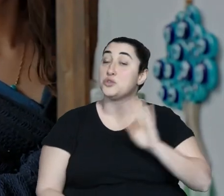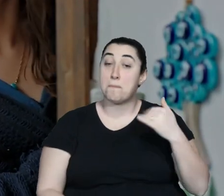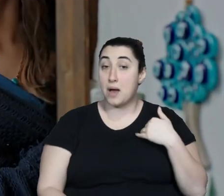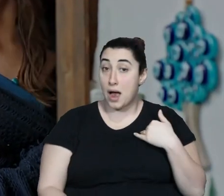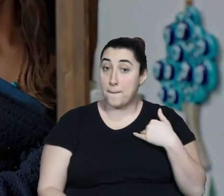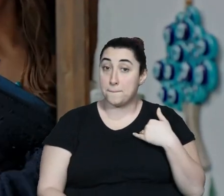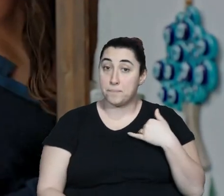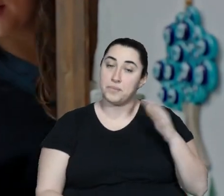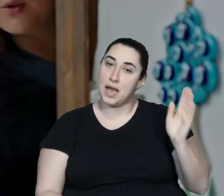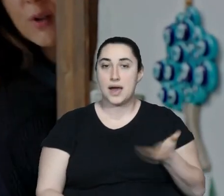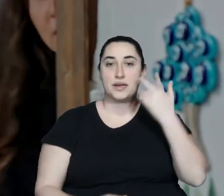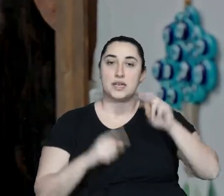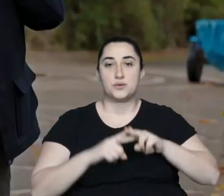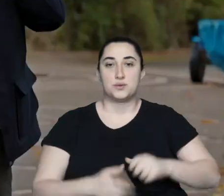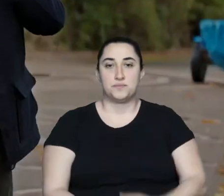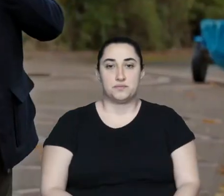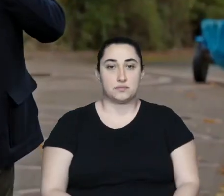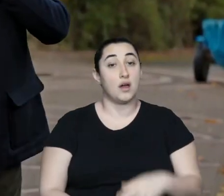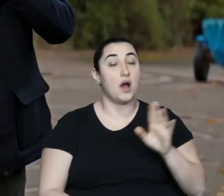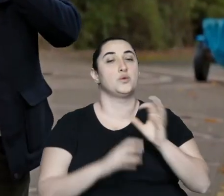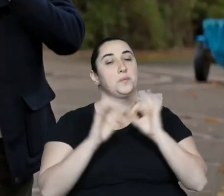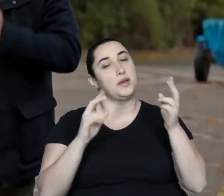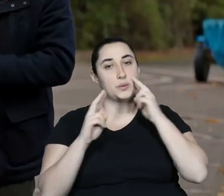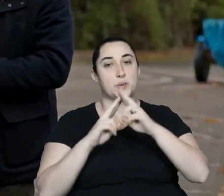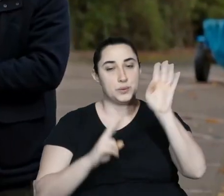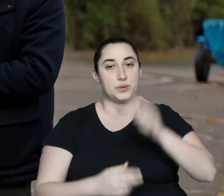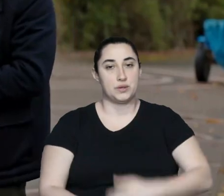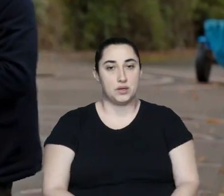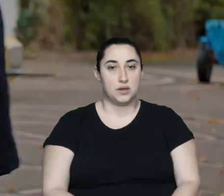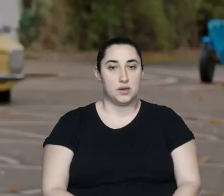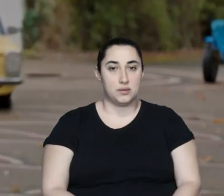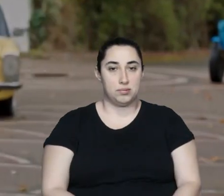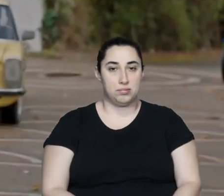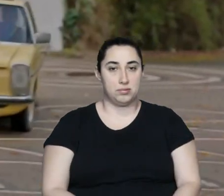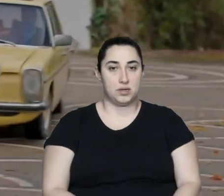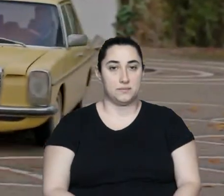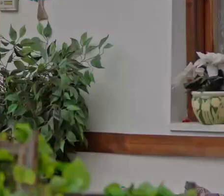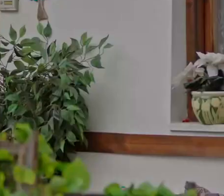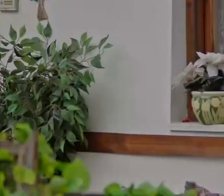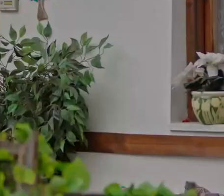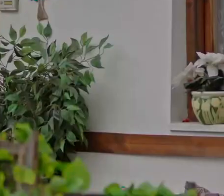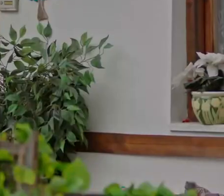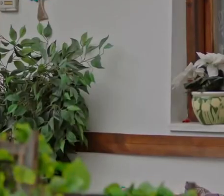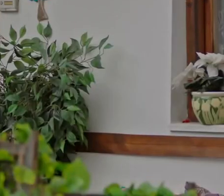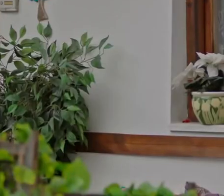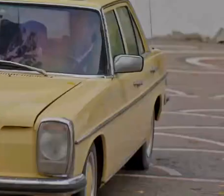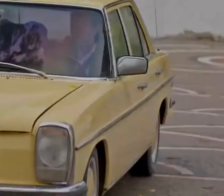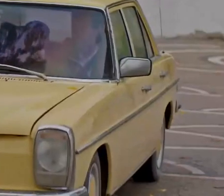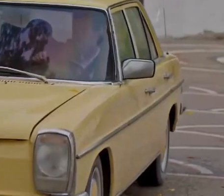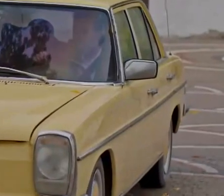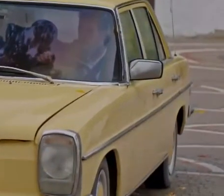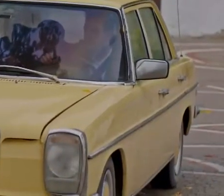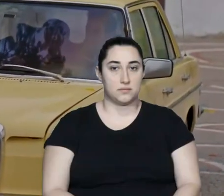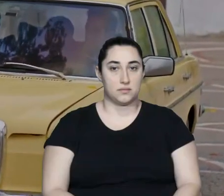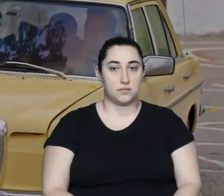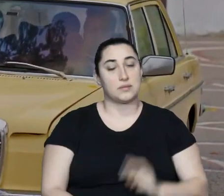kaçmaz. Haydi kızım Aysu. Şahane, hadi görüşürüz. Kapıdaydı, içeri girdi. Köşeyi sarı eski model bir otomobil